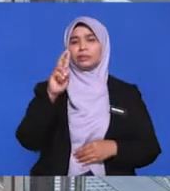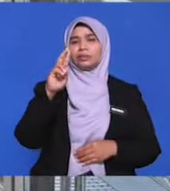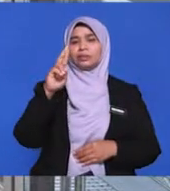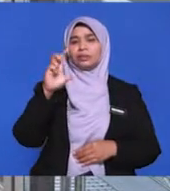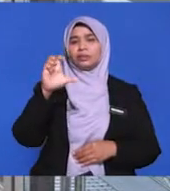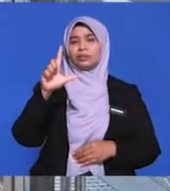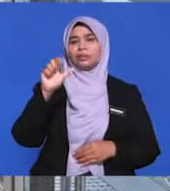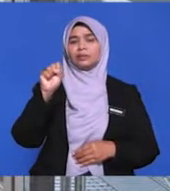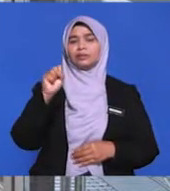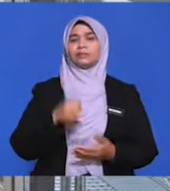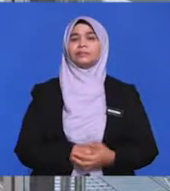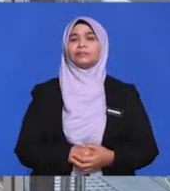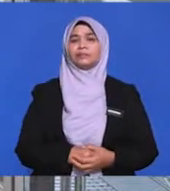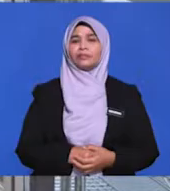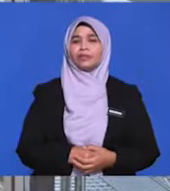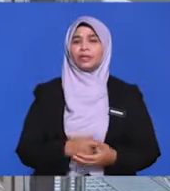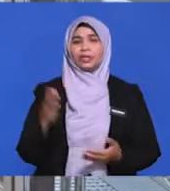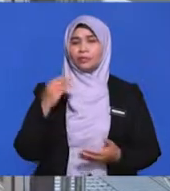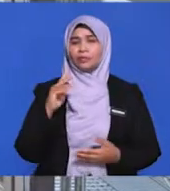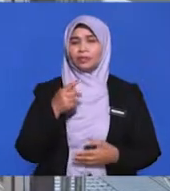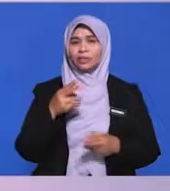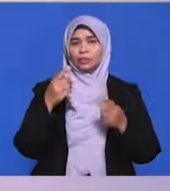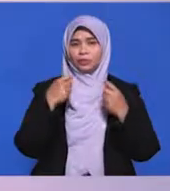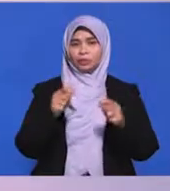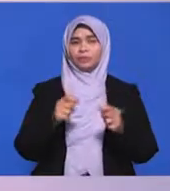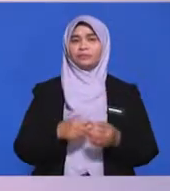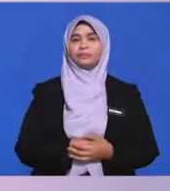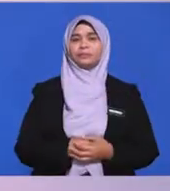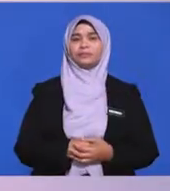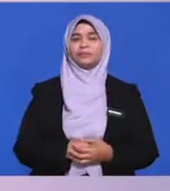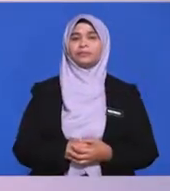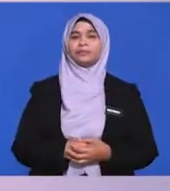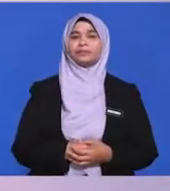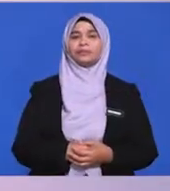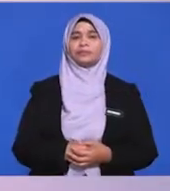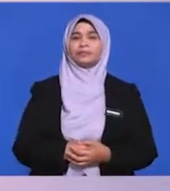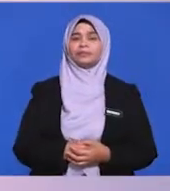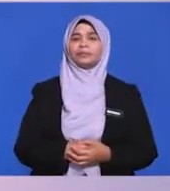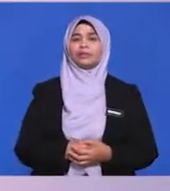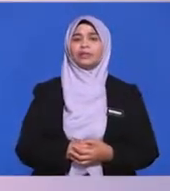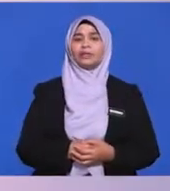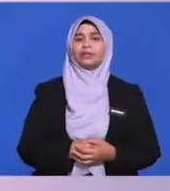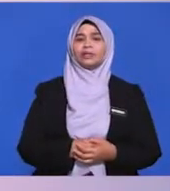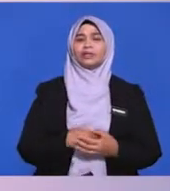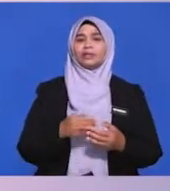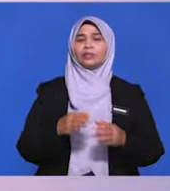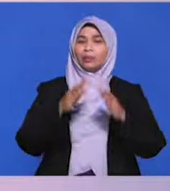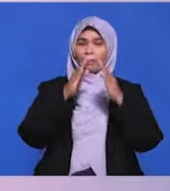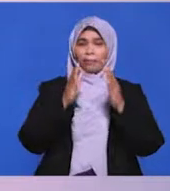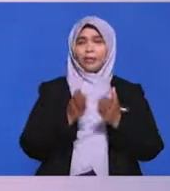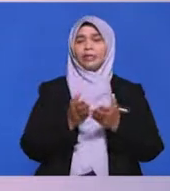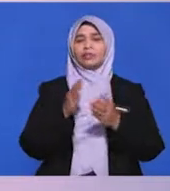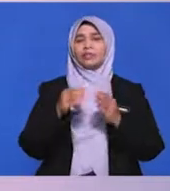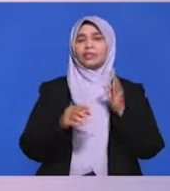taksa bayar Jungke cubase alat ini sebuah mereka yang diisi